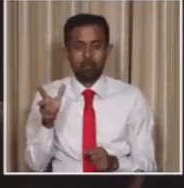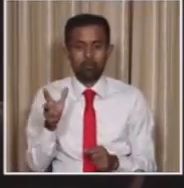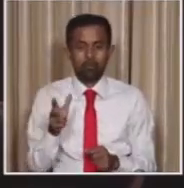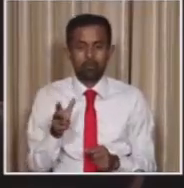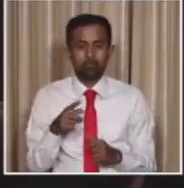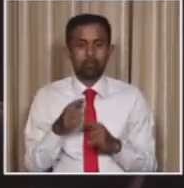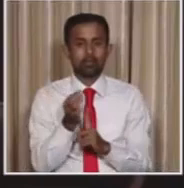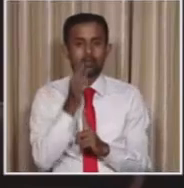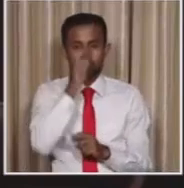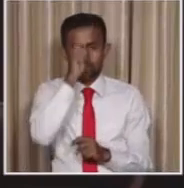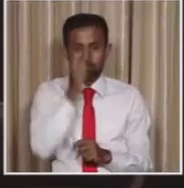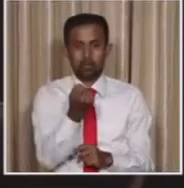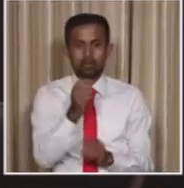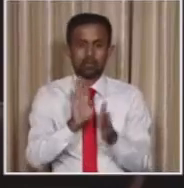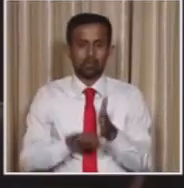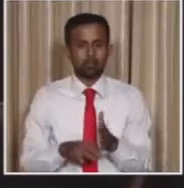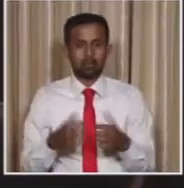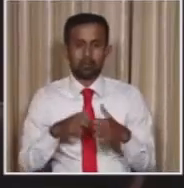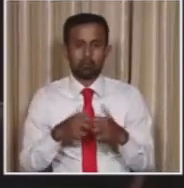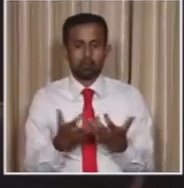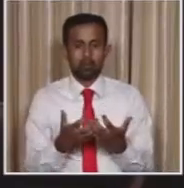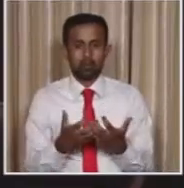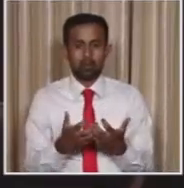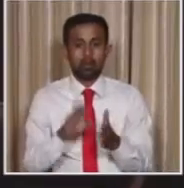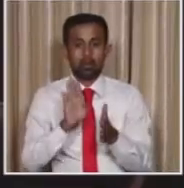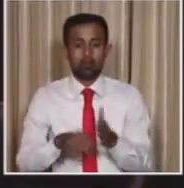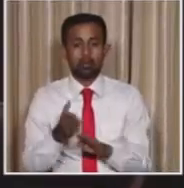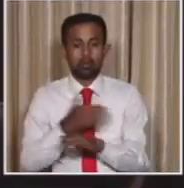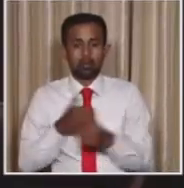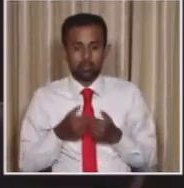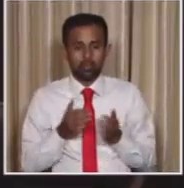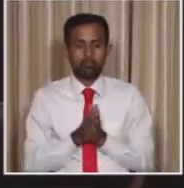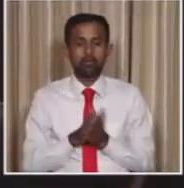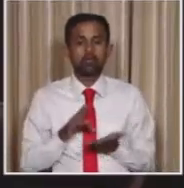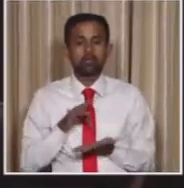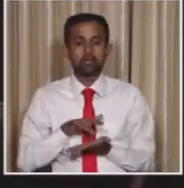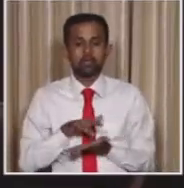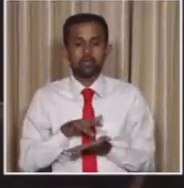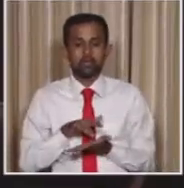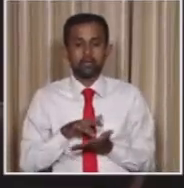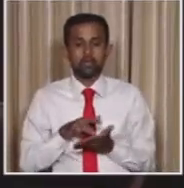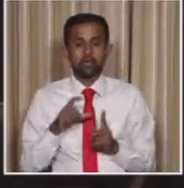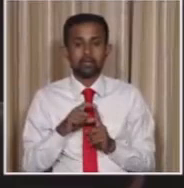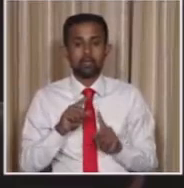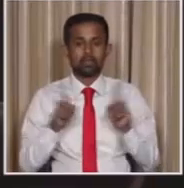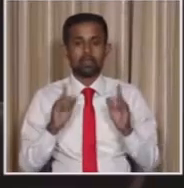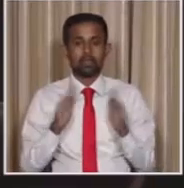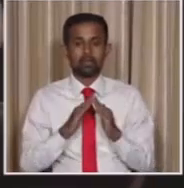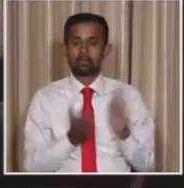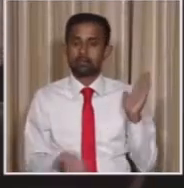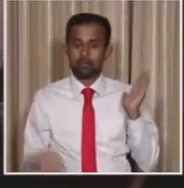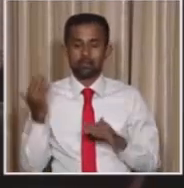මේ ජනාධිපතිවරුන්ගේ මුදල් කැපුවට කමක් නැහැ. හැබැයි කපන් ඉස්සලා තමන් ඉන්න තැන D10 ගෙදරින් ඇයින් එලා අපේ